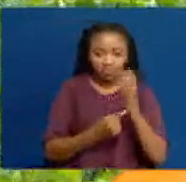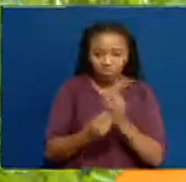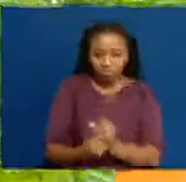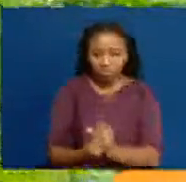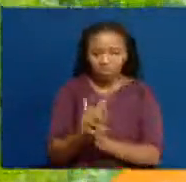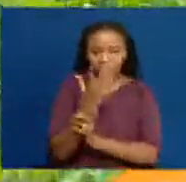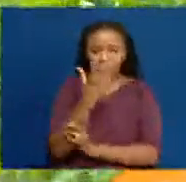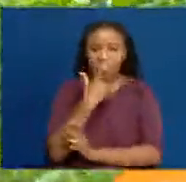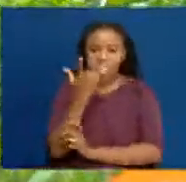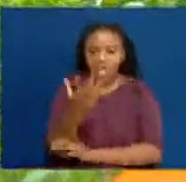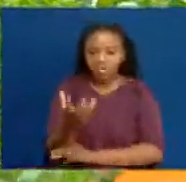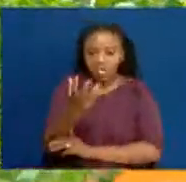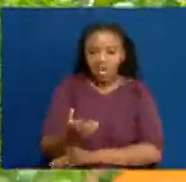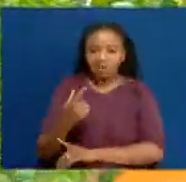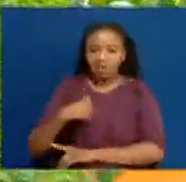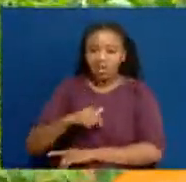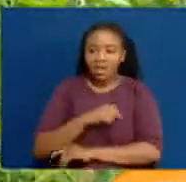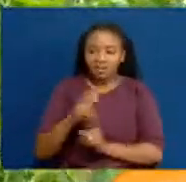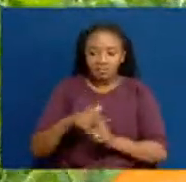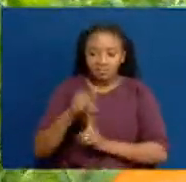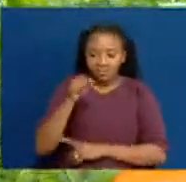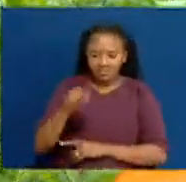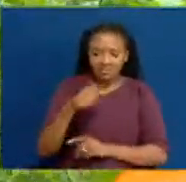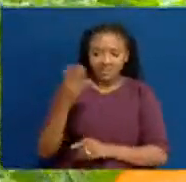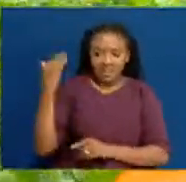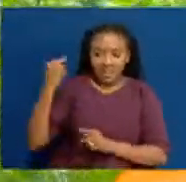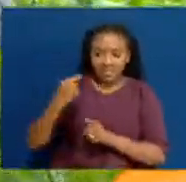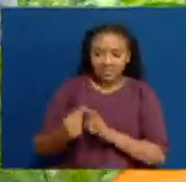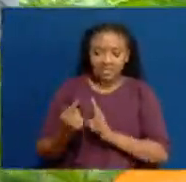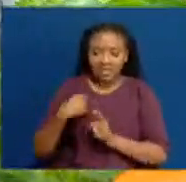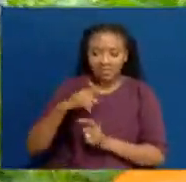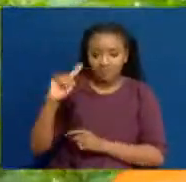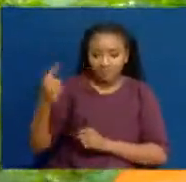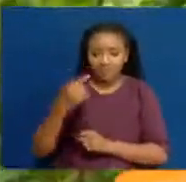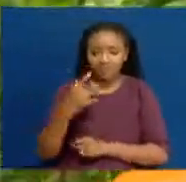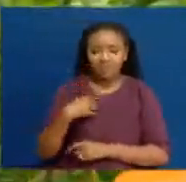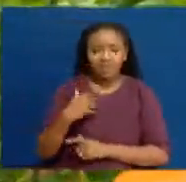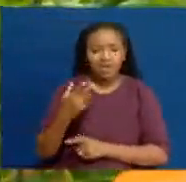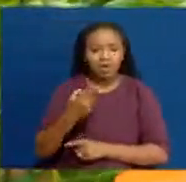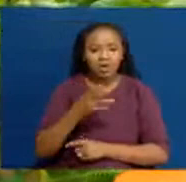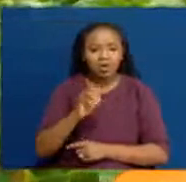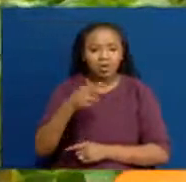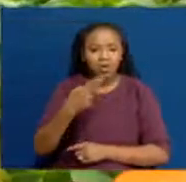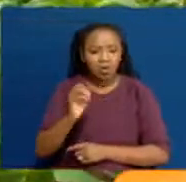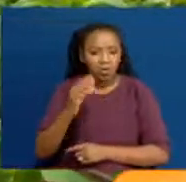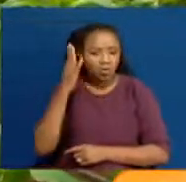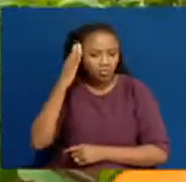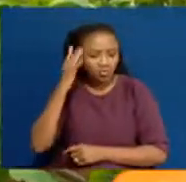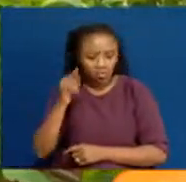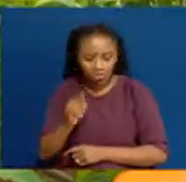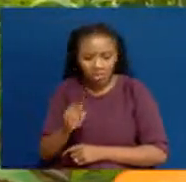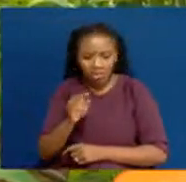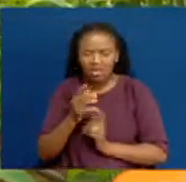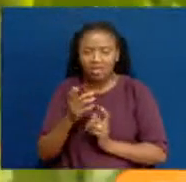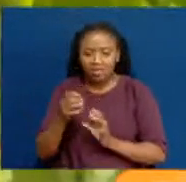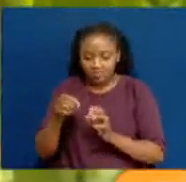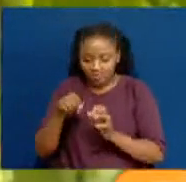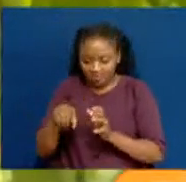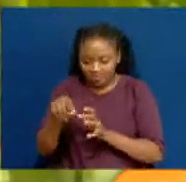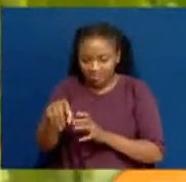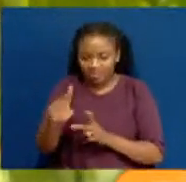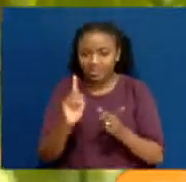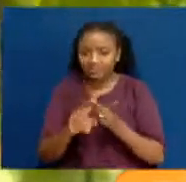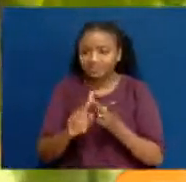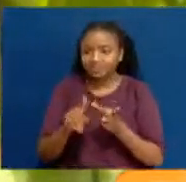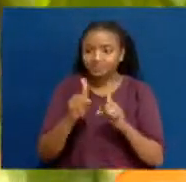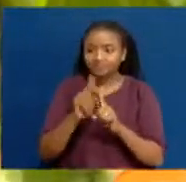Hii tulianza at least last year. Ya kwanza tulipanda pilipilio, ya pili za hindi ndio tumepanda hii nyanya. Unaona